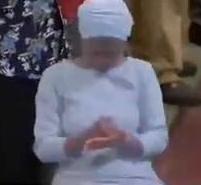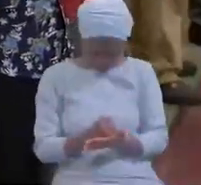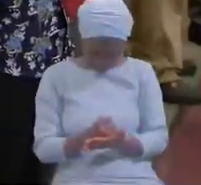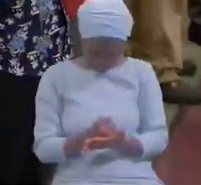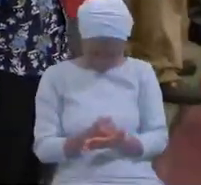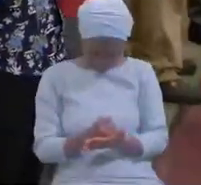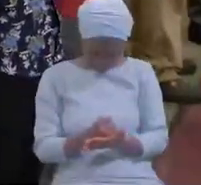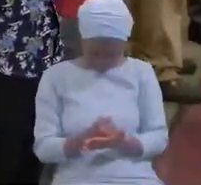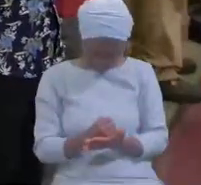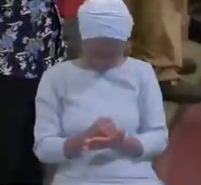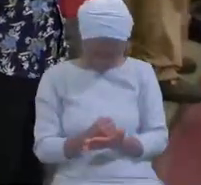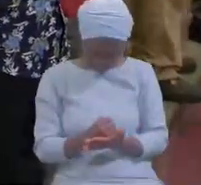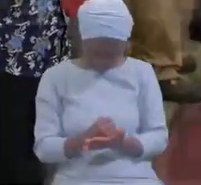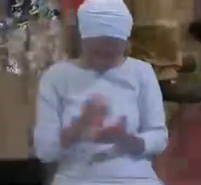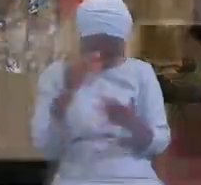Maladie